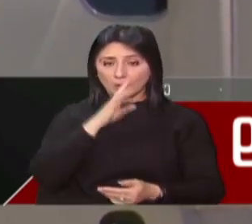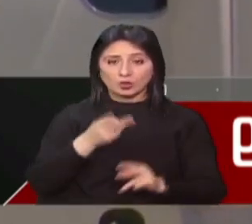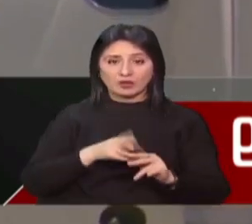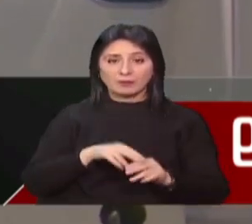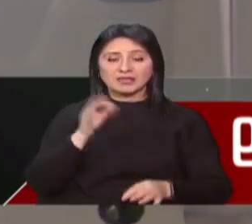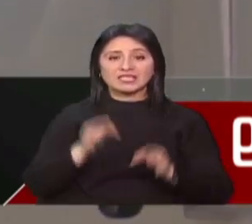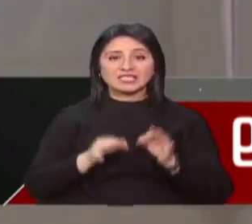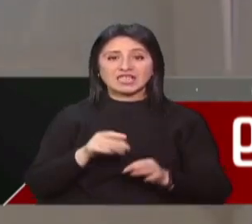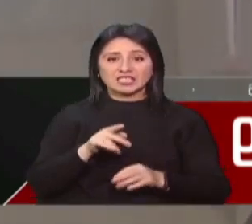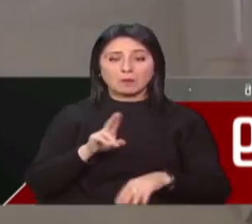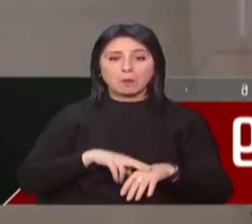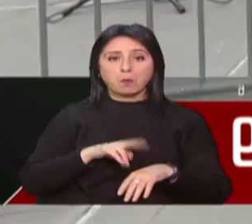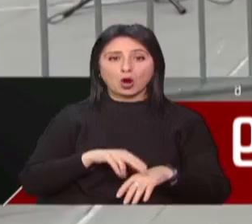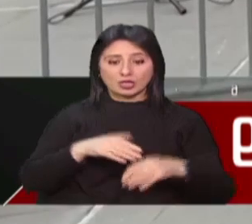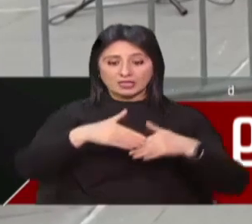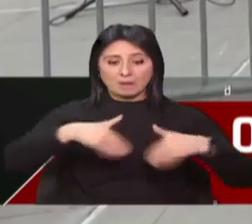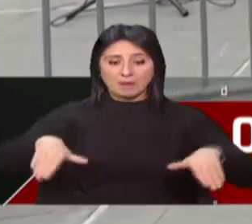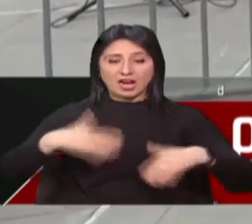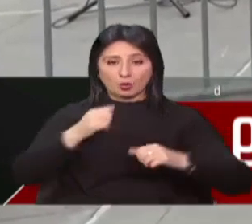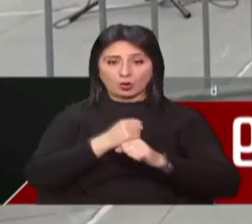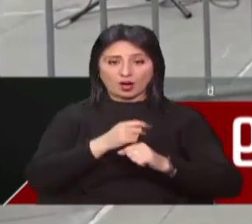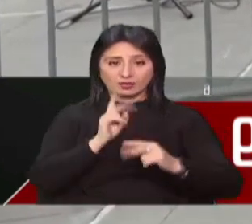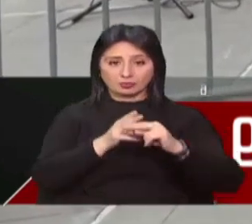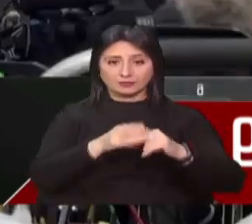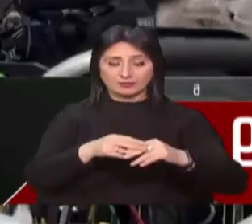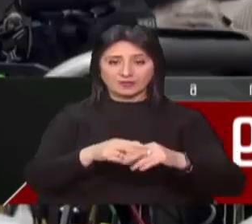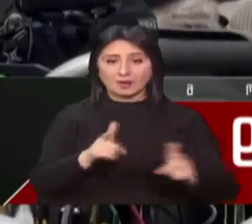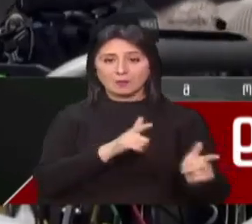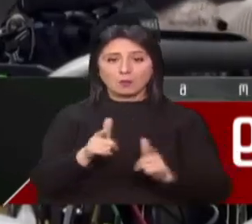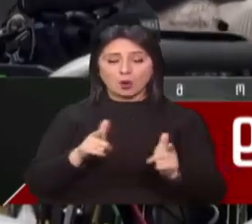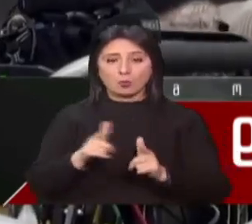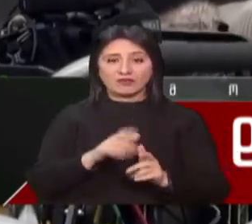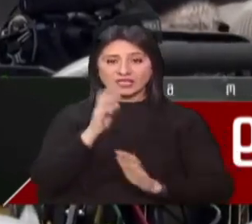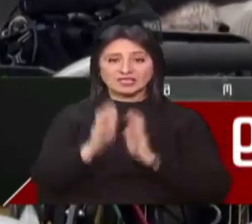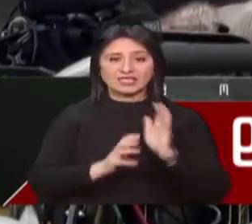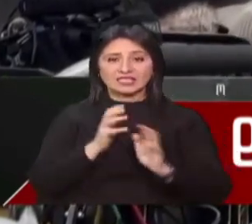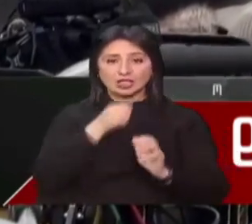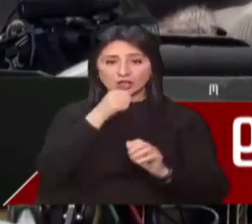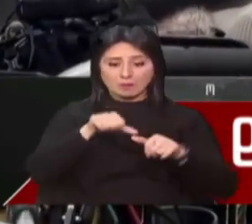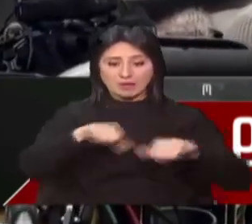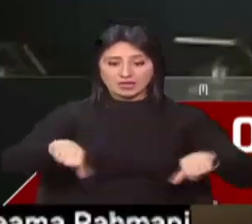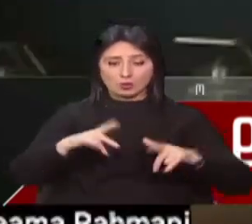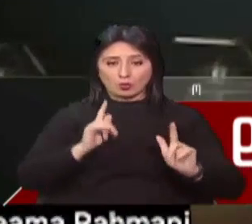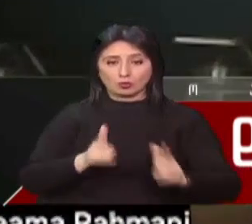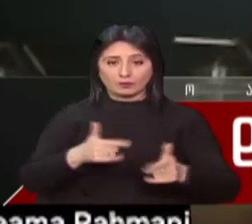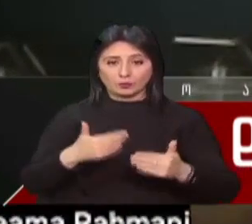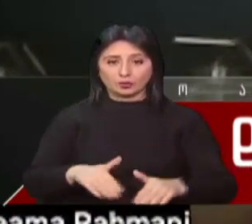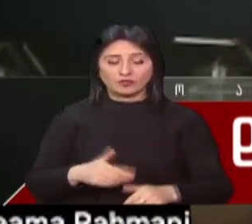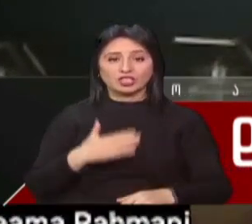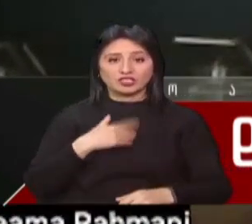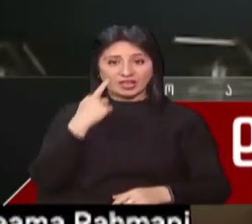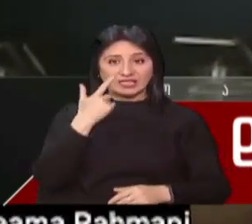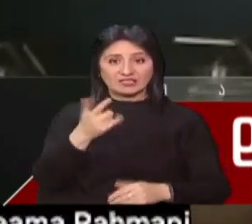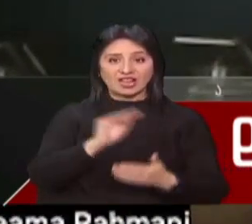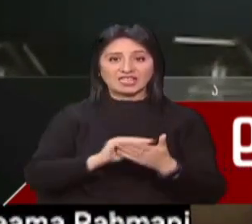ამისა, სასამართლოსთან პოლიციამ ბარიკადები უკვე აღმართა. ადგილზე მობილიზებულია საერთაშორისო მედიაც. ჩვენს